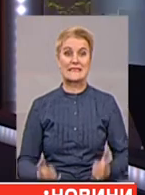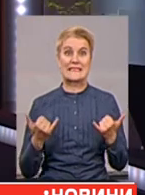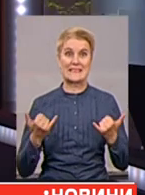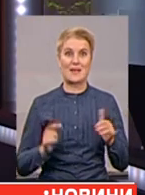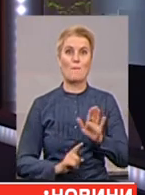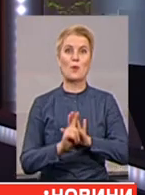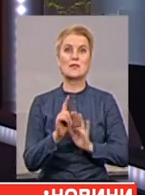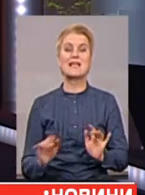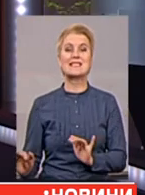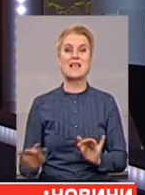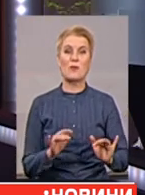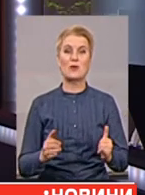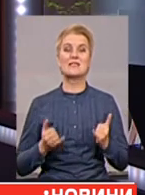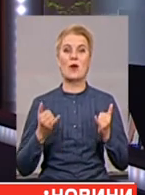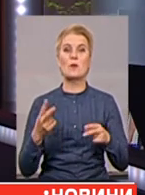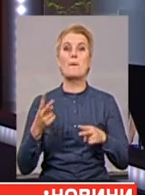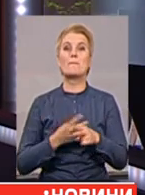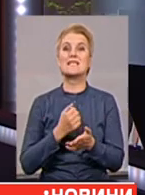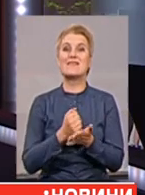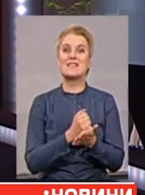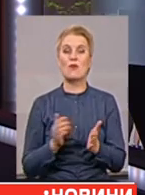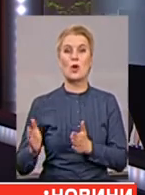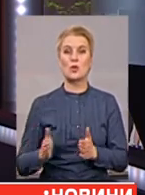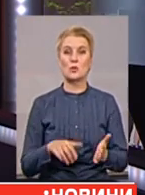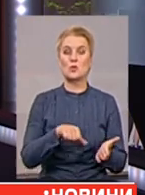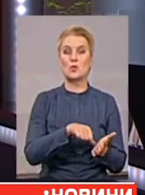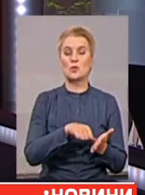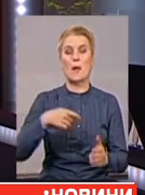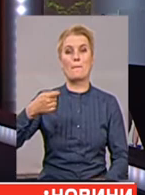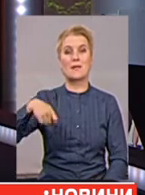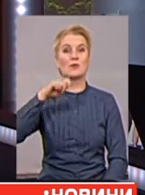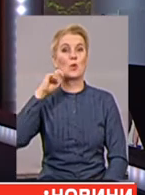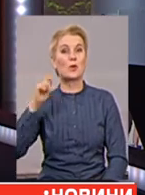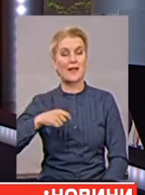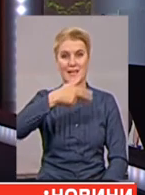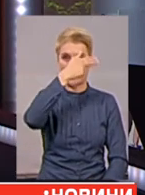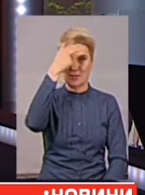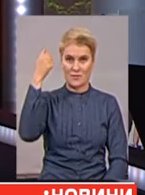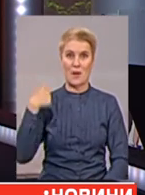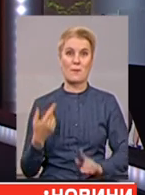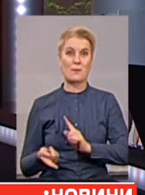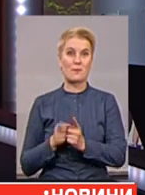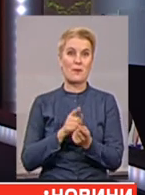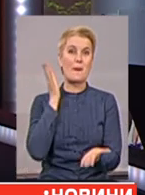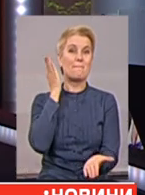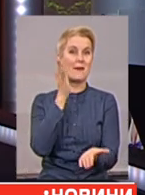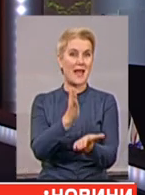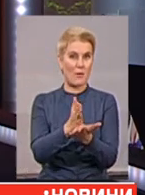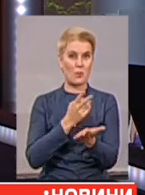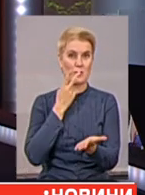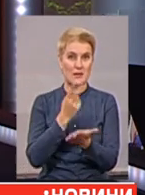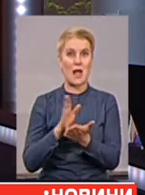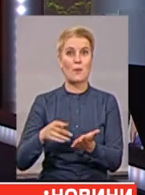Зараз розпочинається церемонія з нагоди безвізового режиму за участю президентів України та Словаччини. Ми переходимо на пряму трансляцію, а